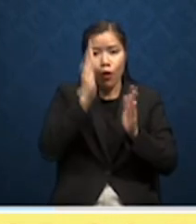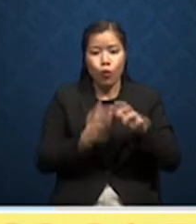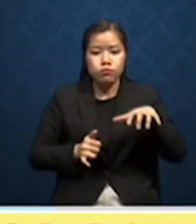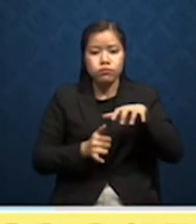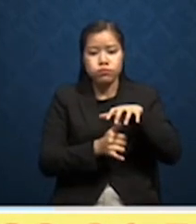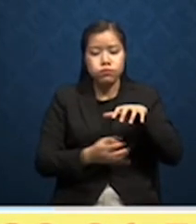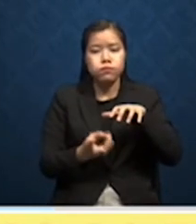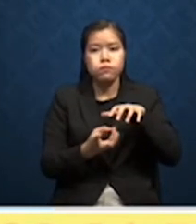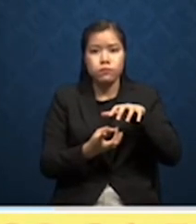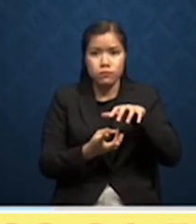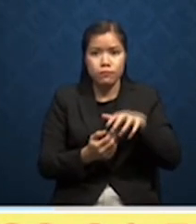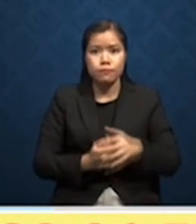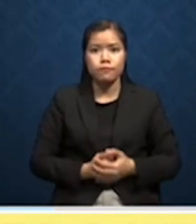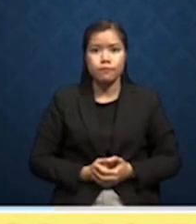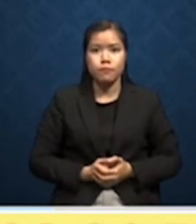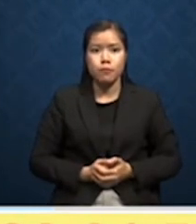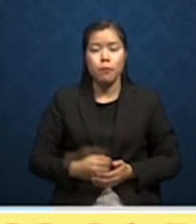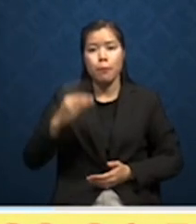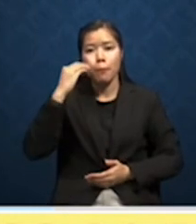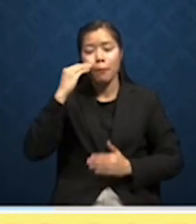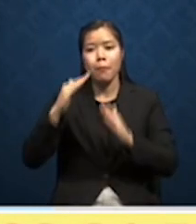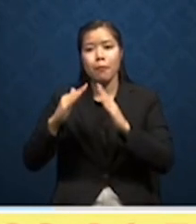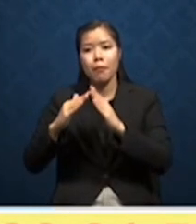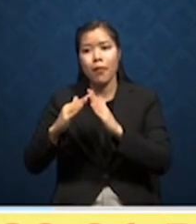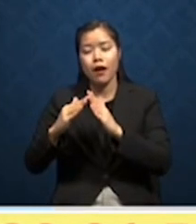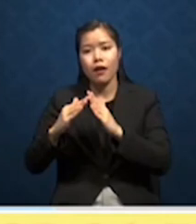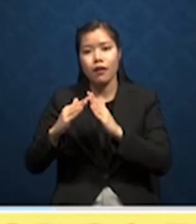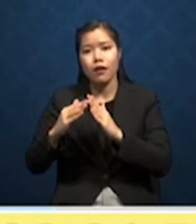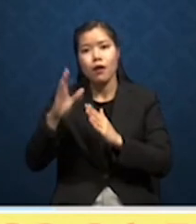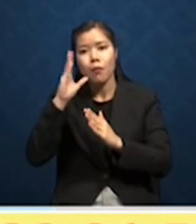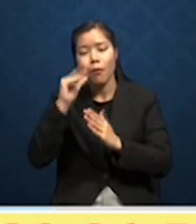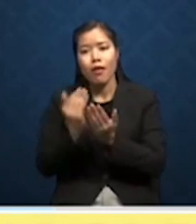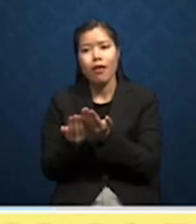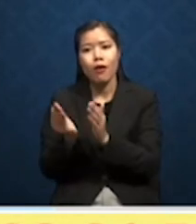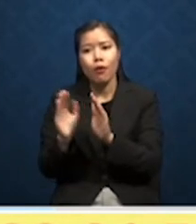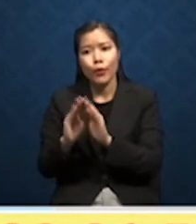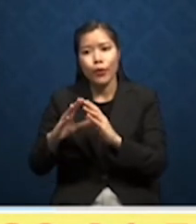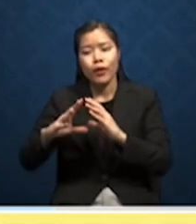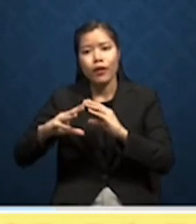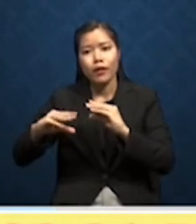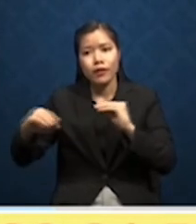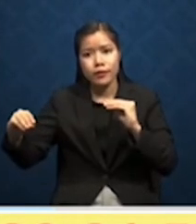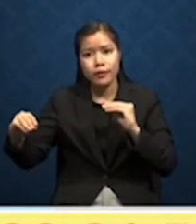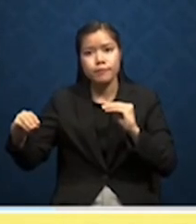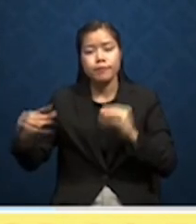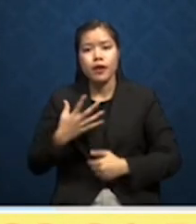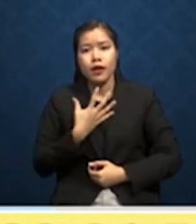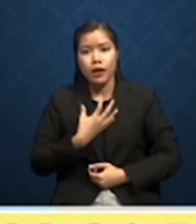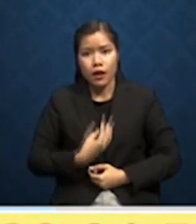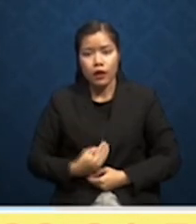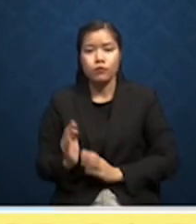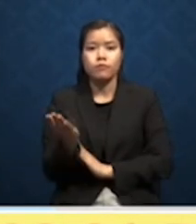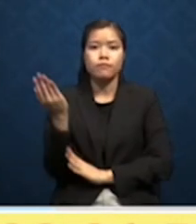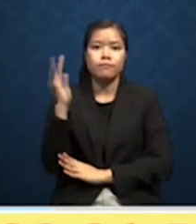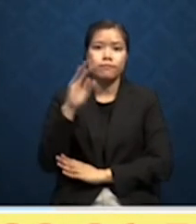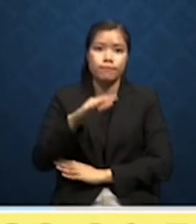คยเห็นบ้านคงเงียบวังเวงกว่าเคยเป็นทุกเช้าเย็นเสียงร่ำ